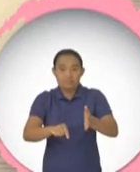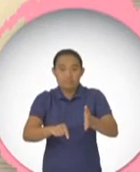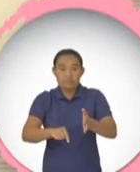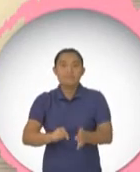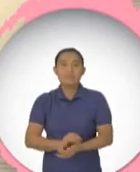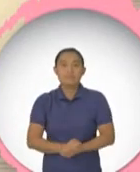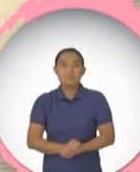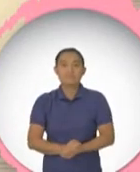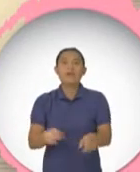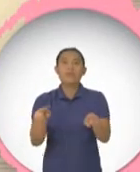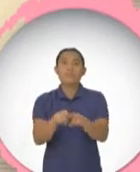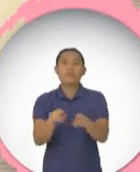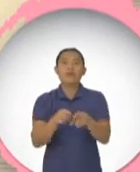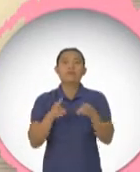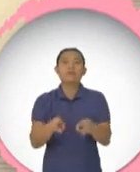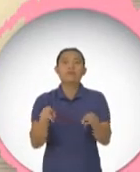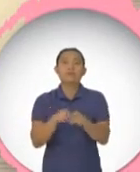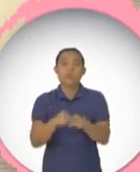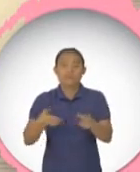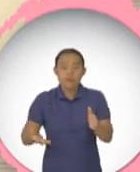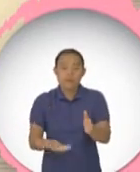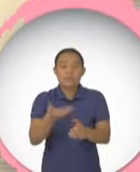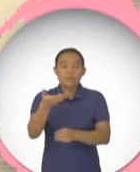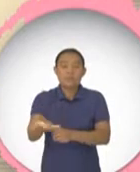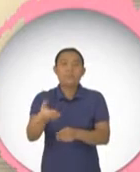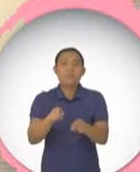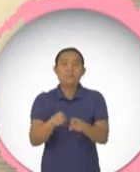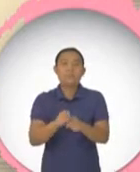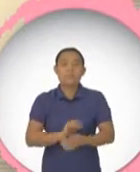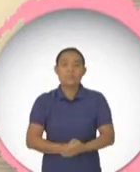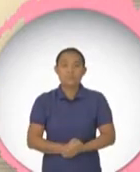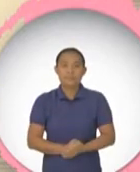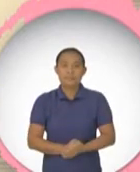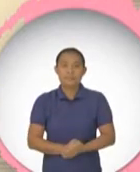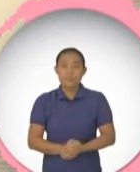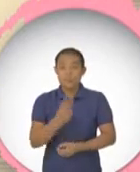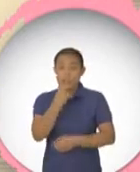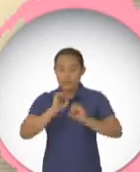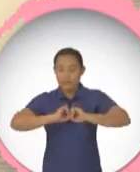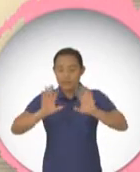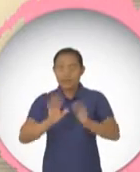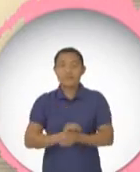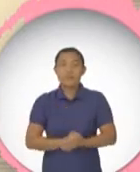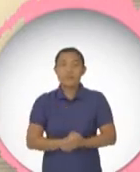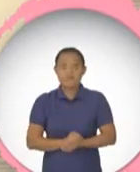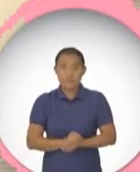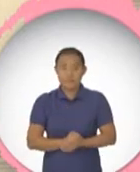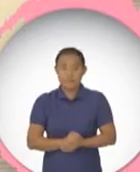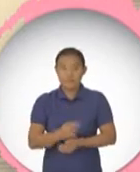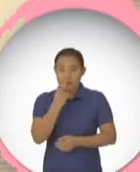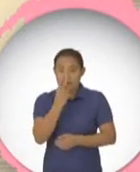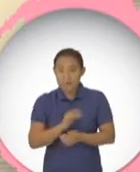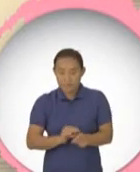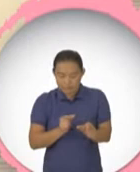พายผีเสื้อก็เช่นเดียวกันค่ะ ครับ นะคะก็จะเห็นว่าถ้าดูพายผีเสื้อจะเห็นชัดตรงที่จะมีลักษณะเป็นชั้นๆ คร